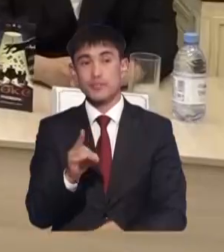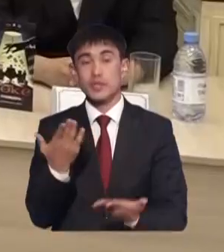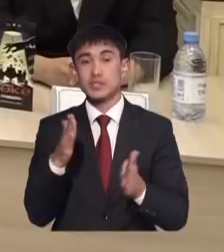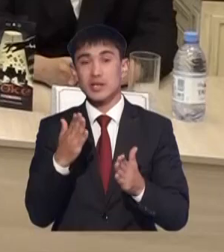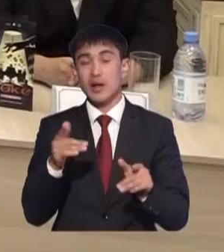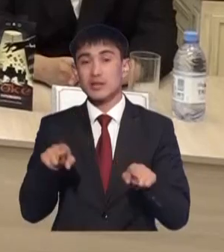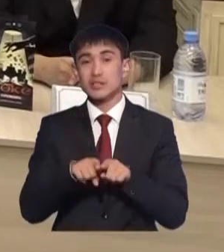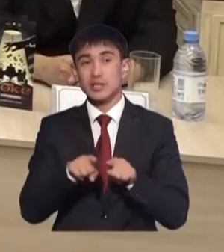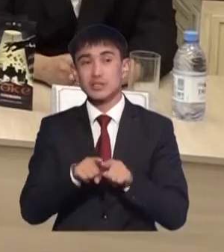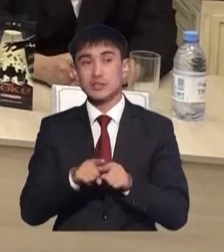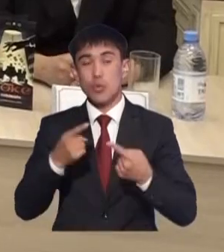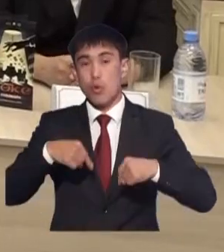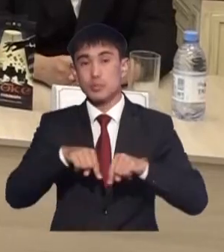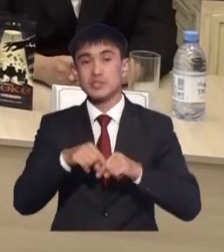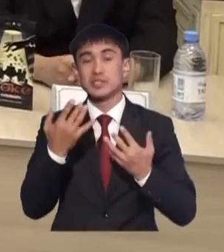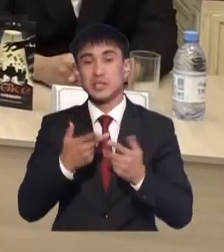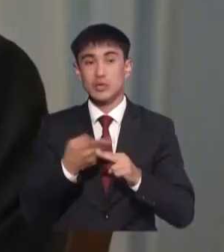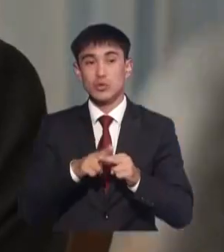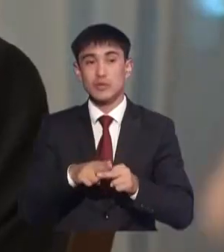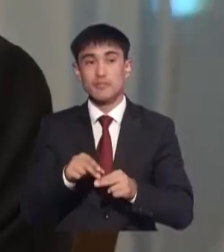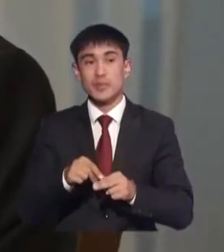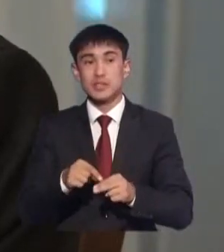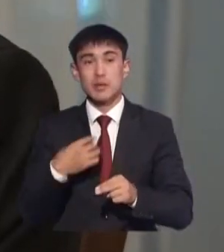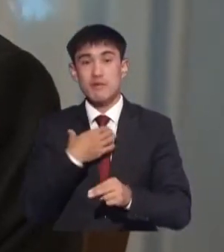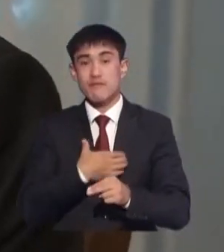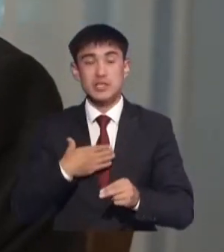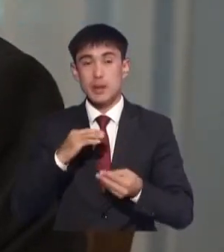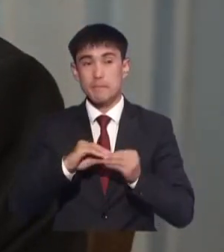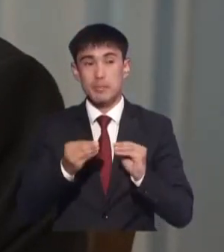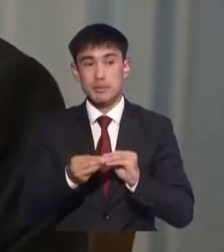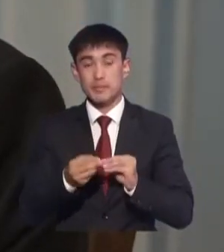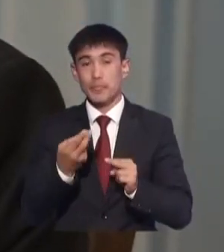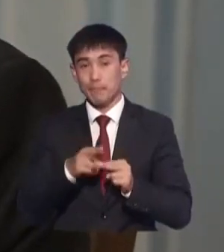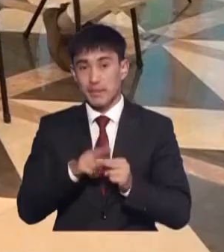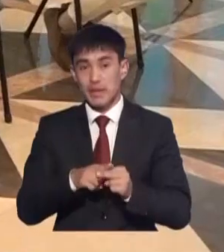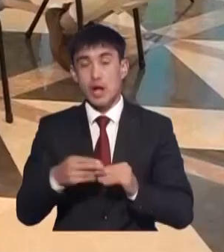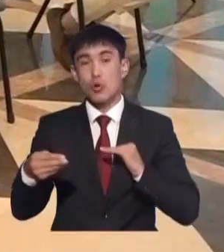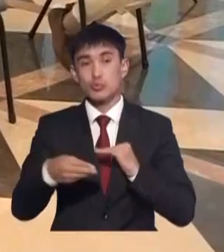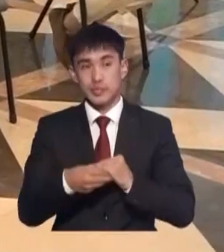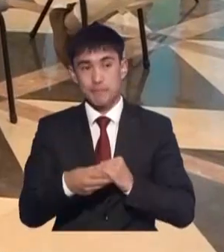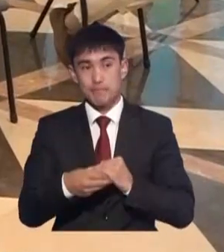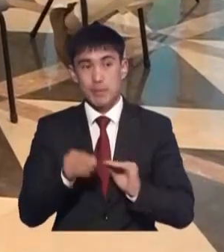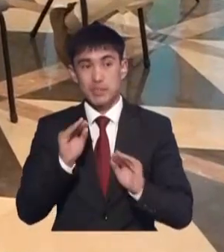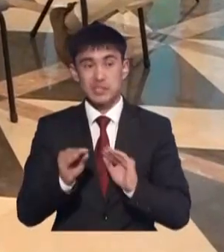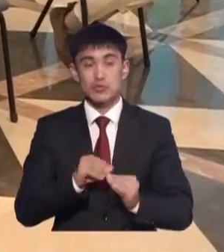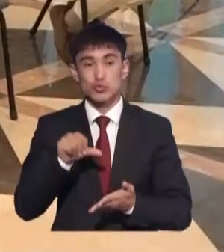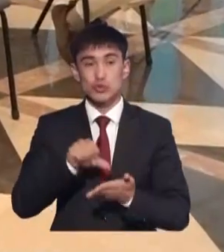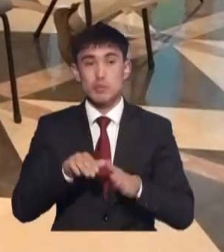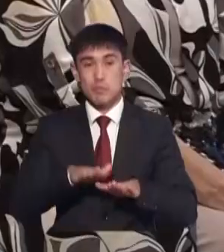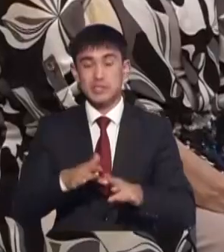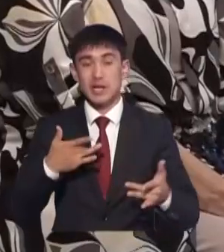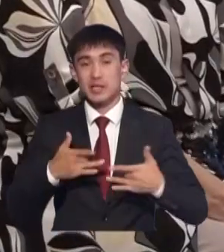зеркало, отражающее пороки общества, среди которых самой острой социальной проблемой остается коррупция. Постановка с участием